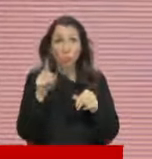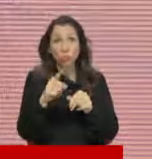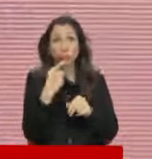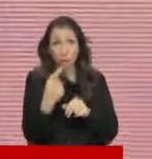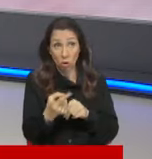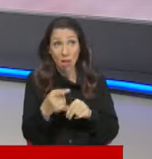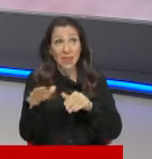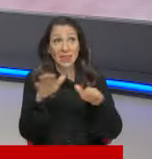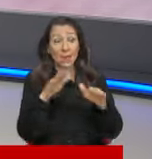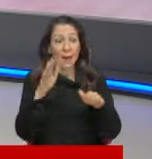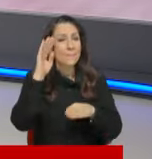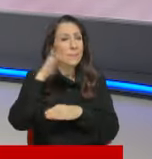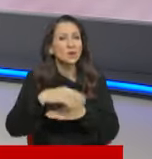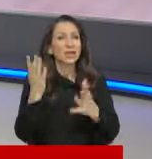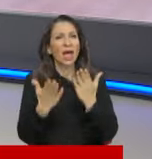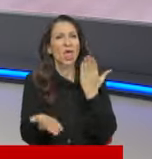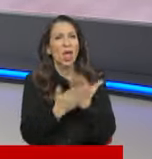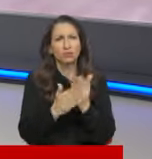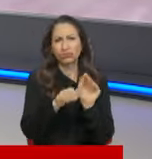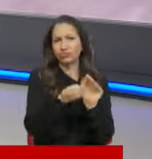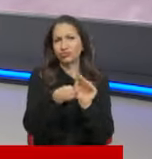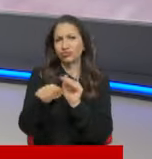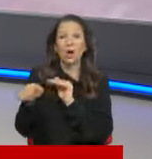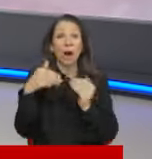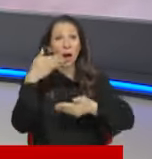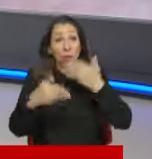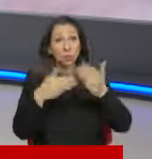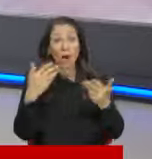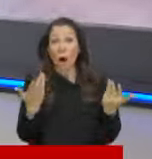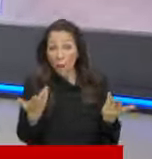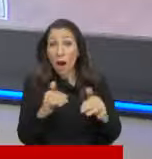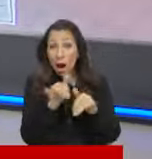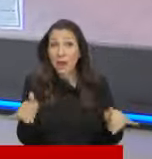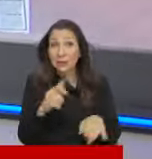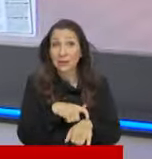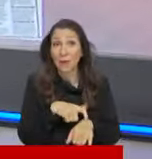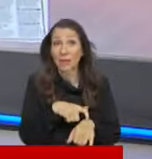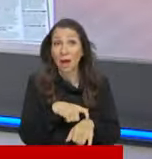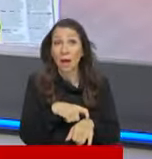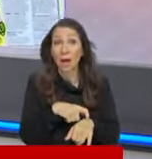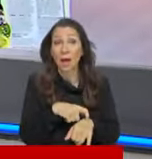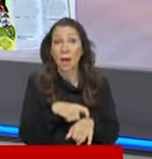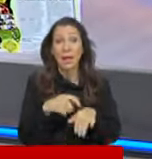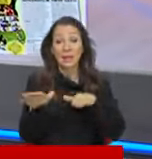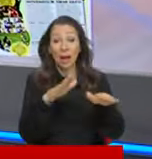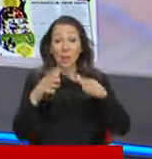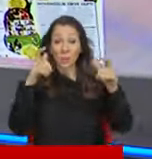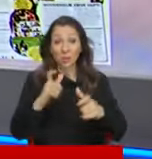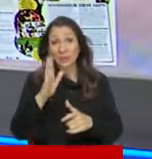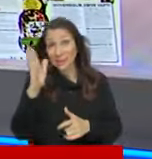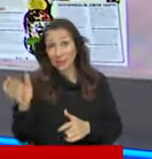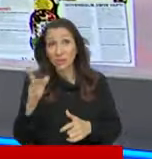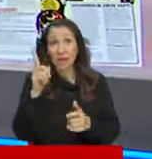söylüyor deprem zedelere ne kadar yardım edildiğini ona anlatıyor ama aynı zamanda deprem bölgesine